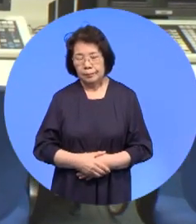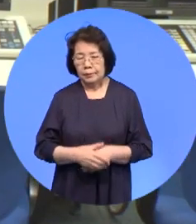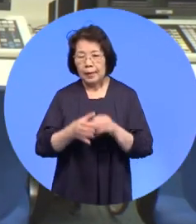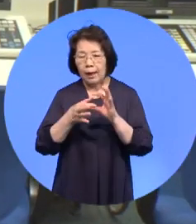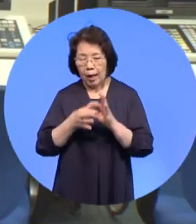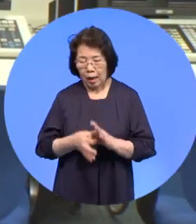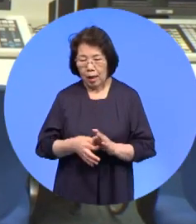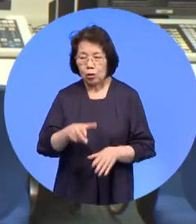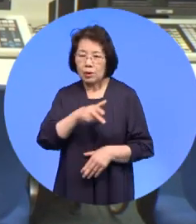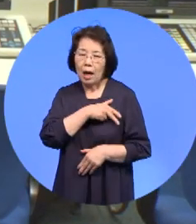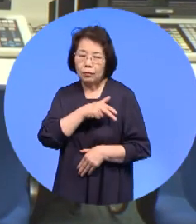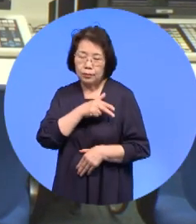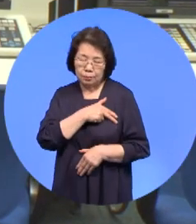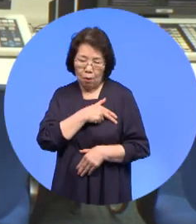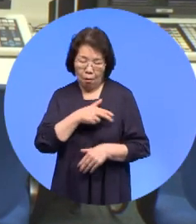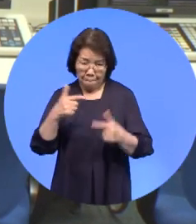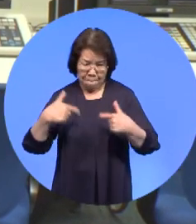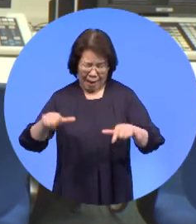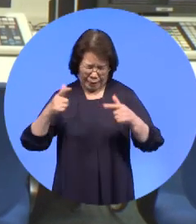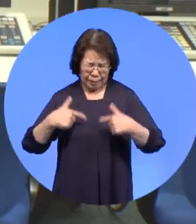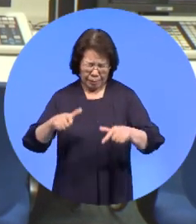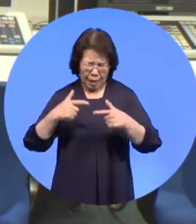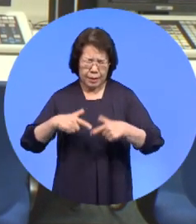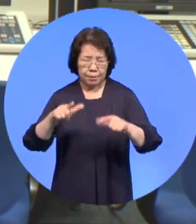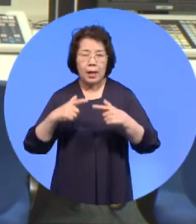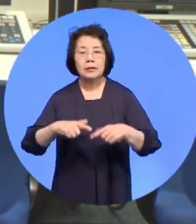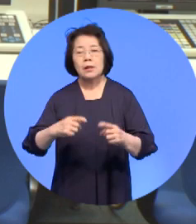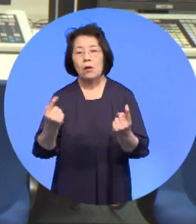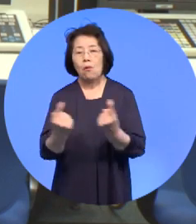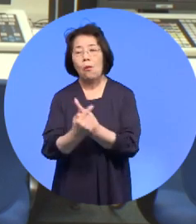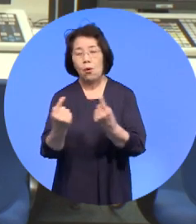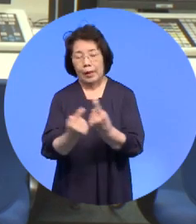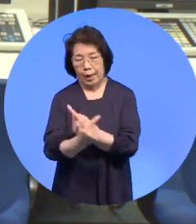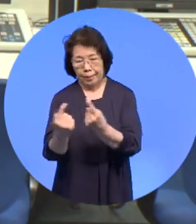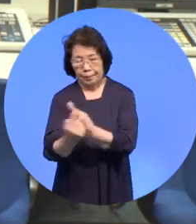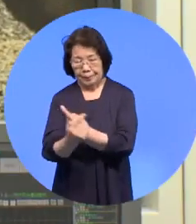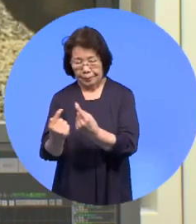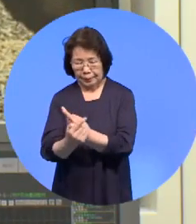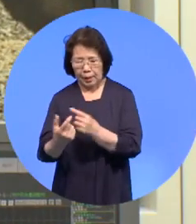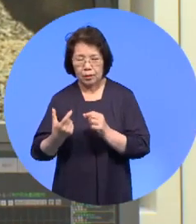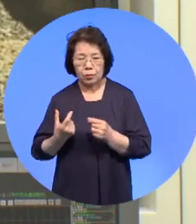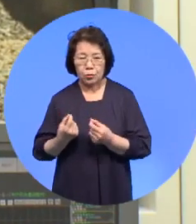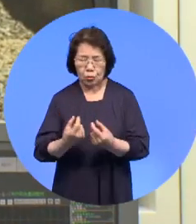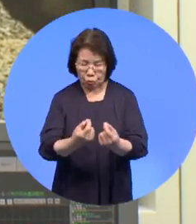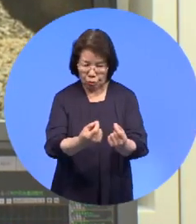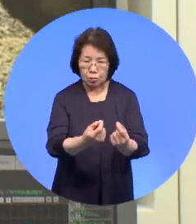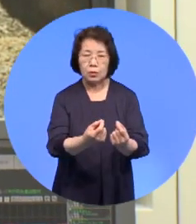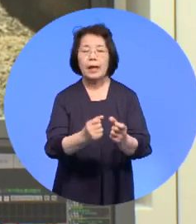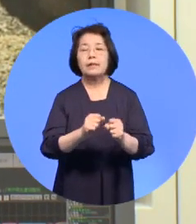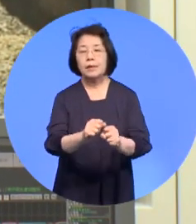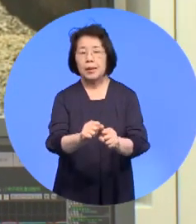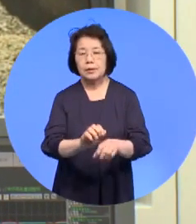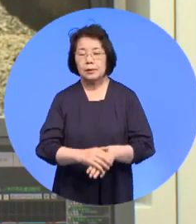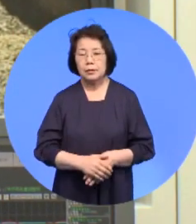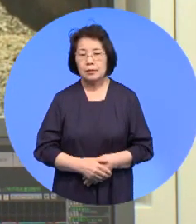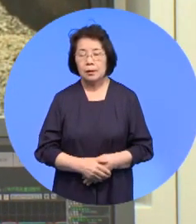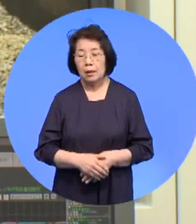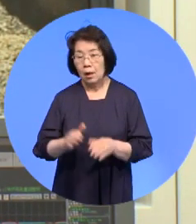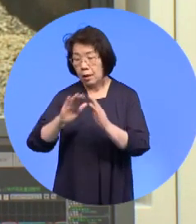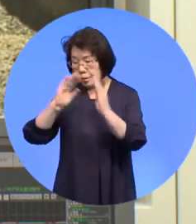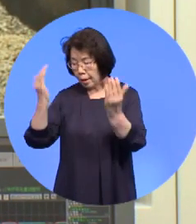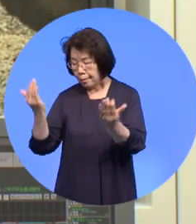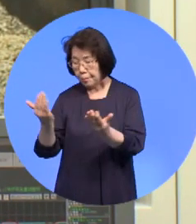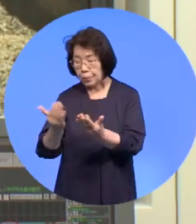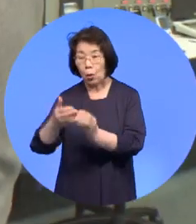ですね24時間交代で話したんすか入ろっとずっとしますはいこれすべての場所のカメラ子